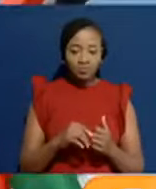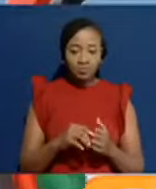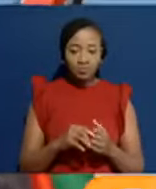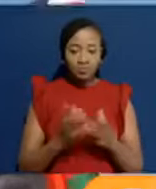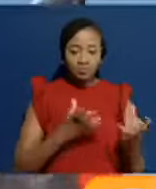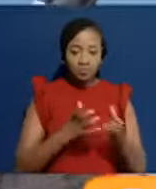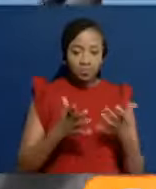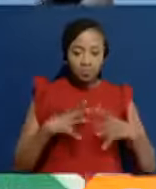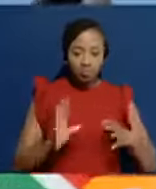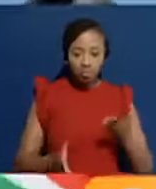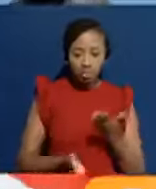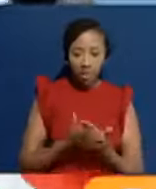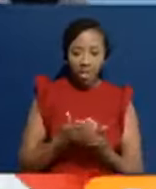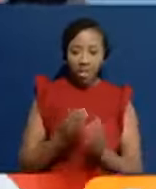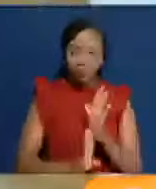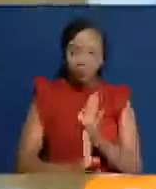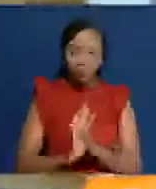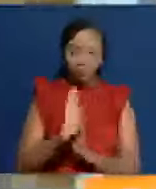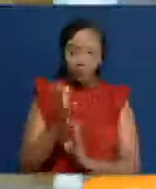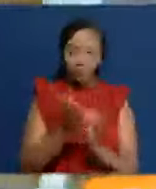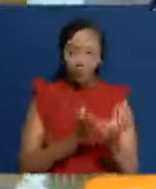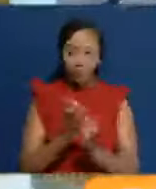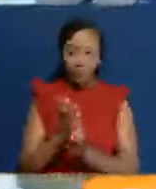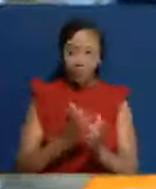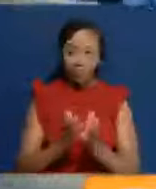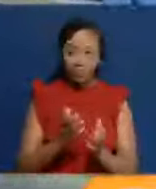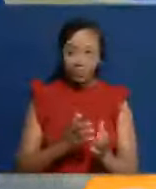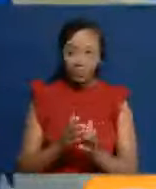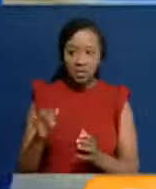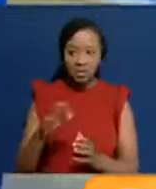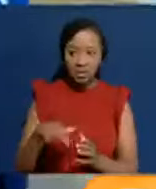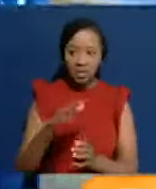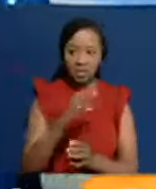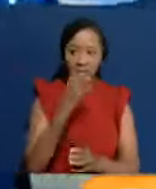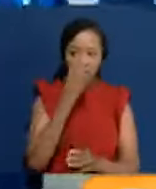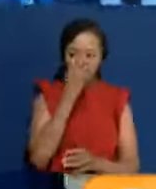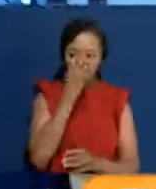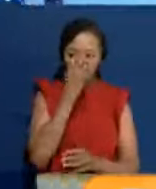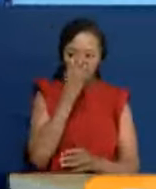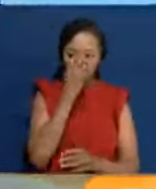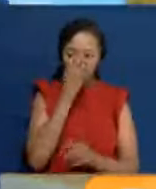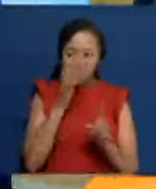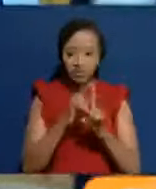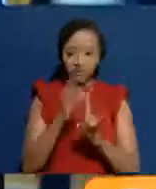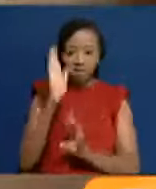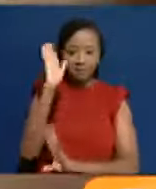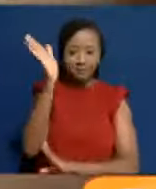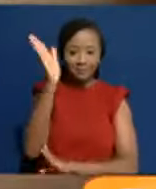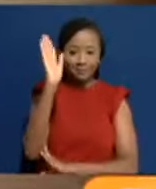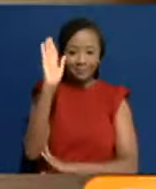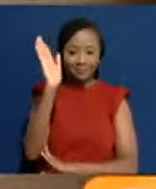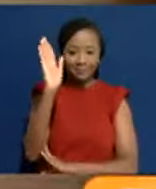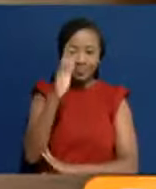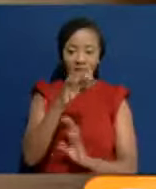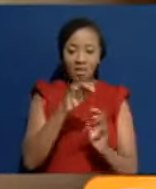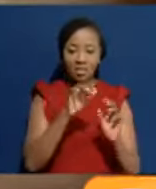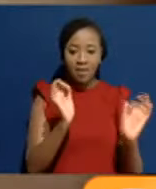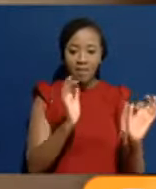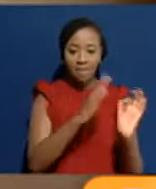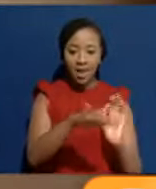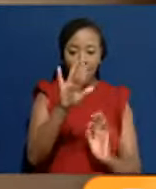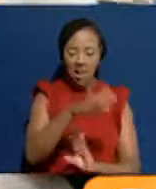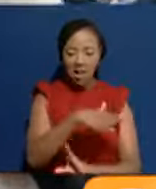ya biashara na uzalishaji miongoni mwa mataifa hayo mawili. Na Rais Ruto pia alipata fursa ya kuhutubia kikao cha bunge la Djibouti